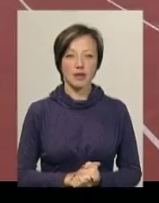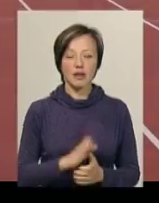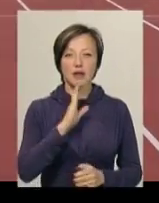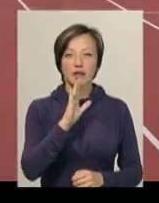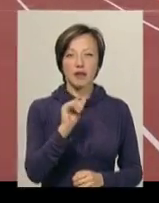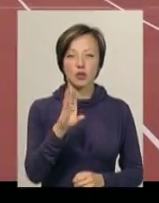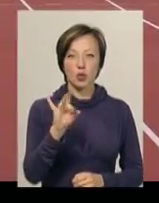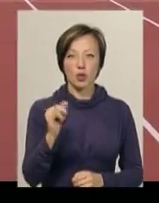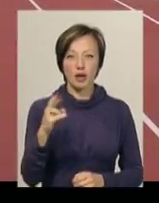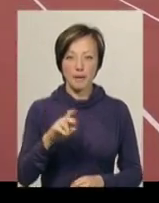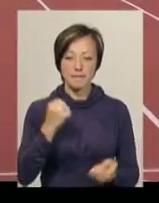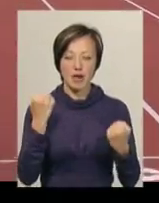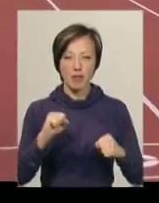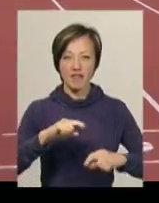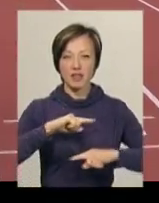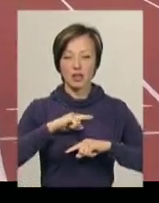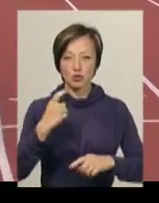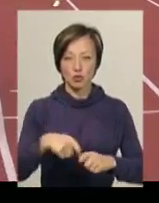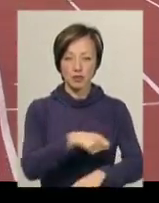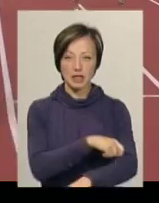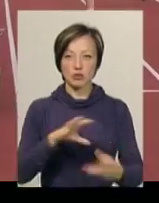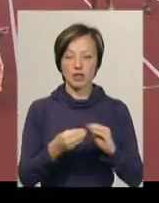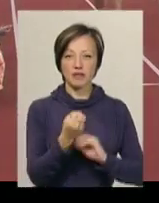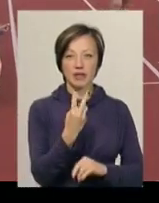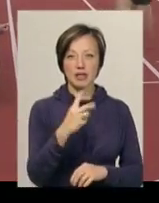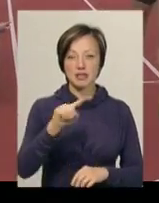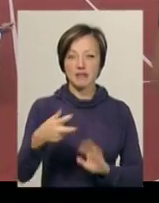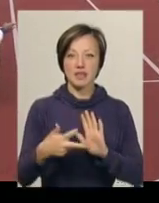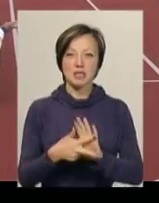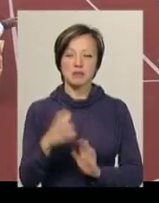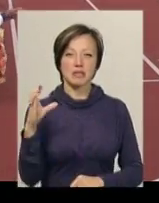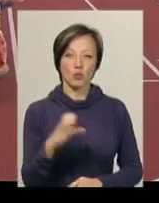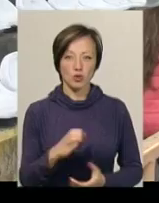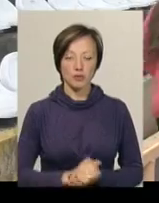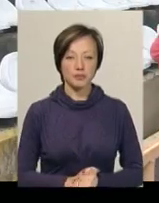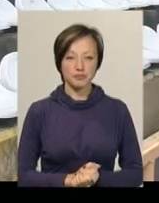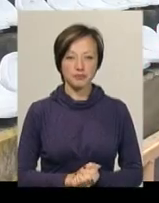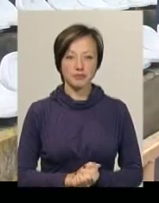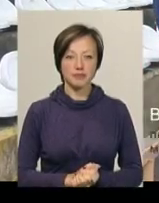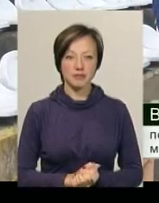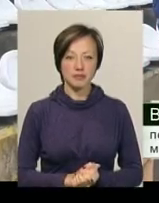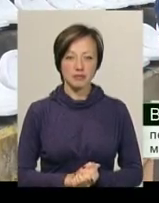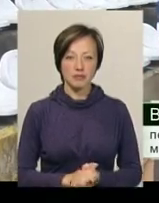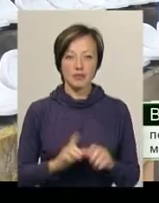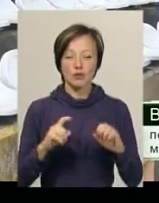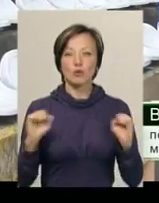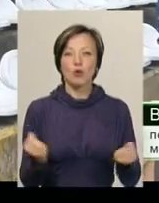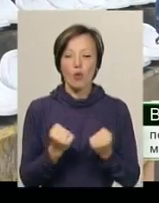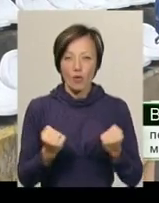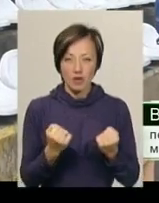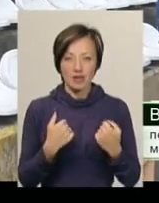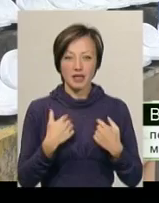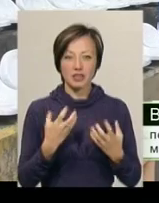Вікторія Бабак перемогла в фіналі на 100-метрівці з результатом 12,8 секунди. Ну, дуже холодно, я